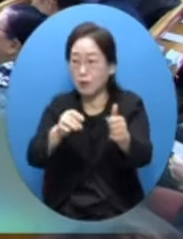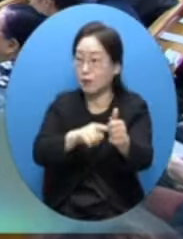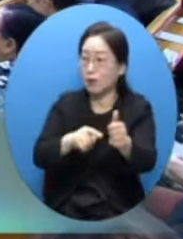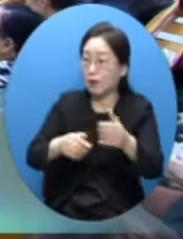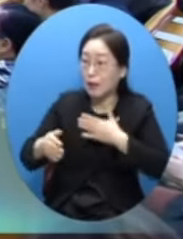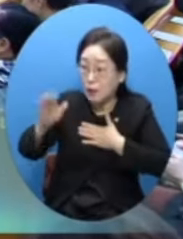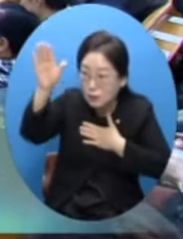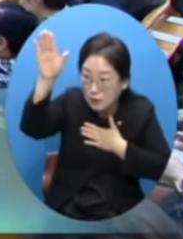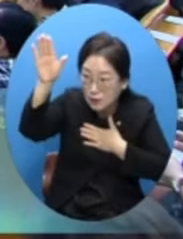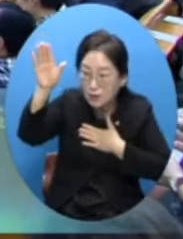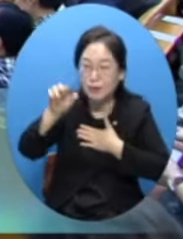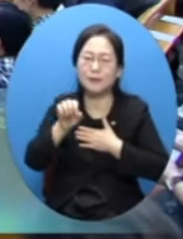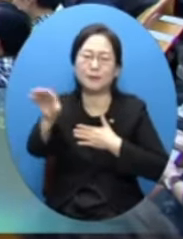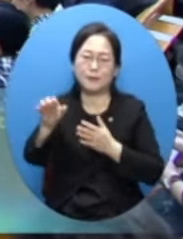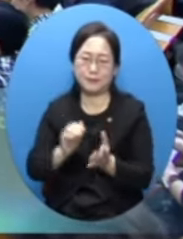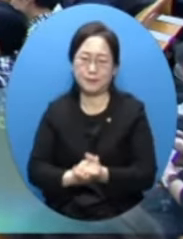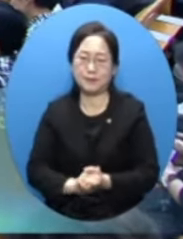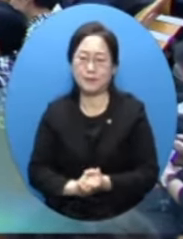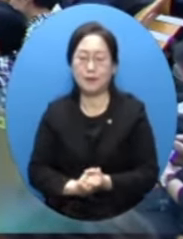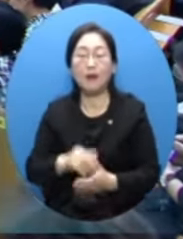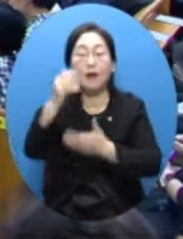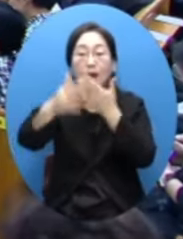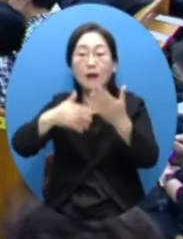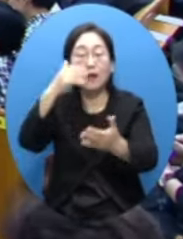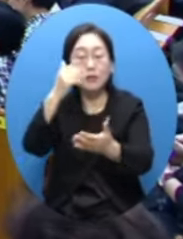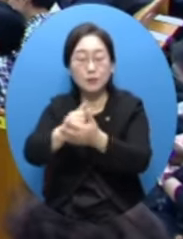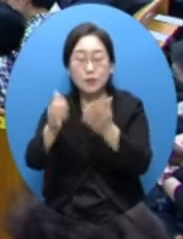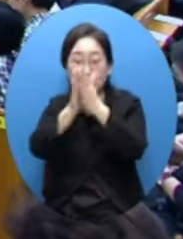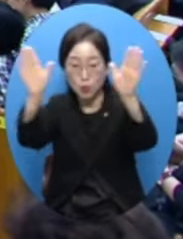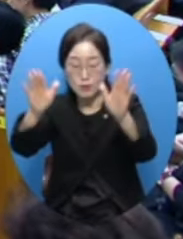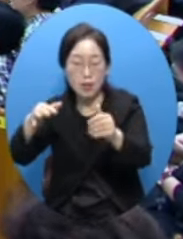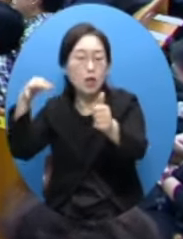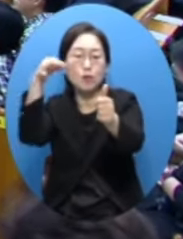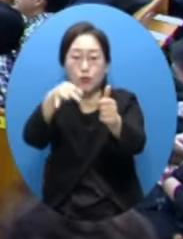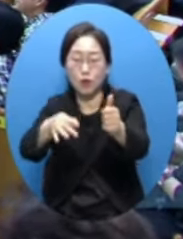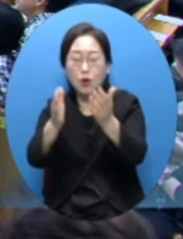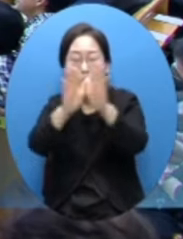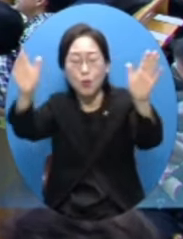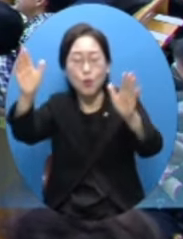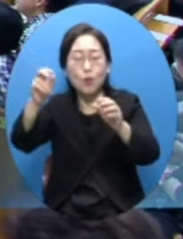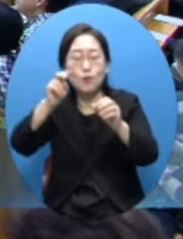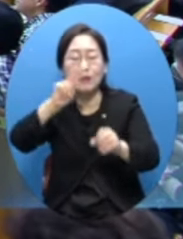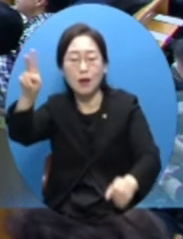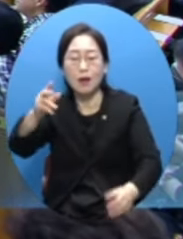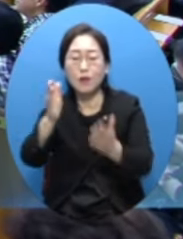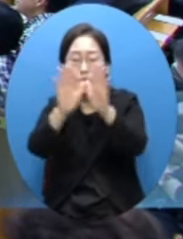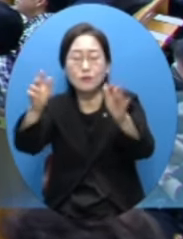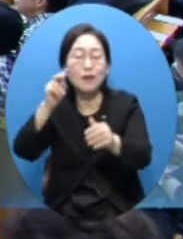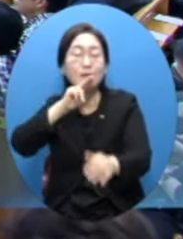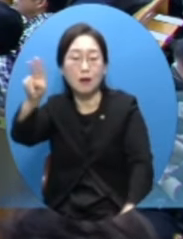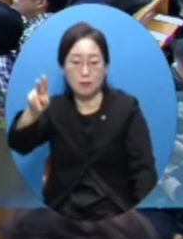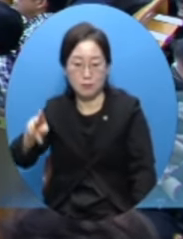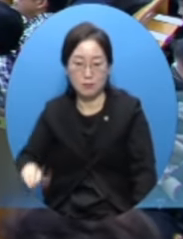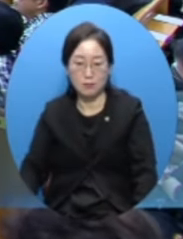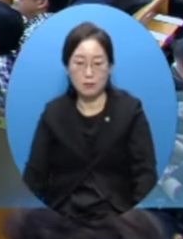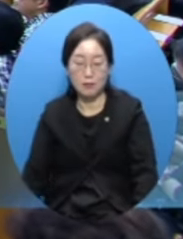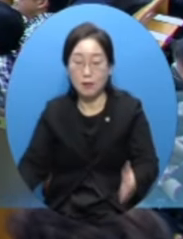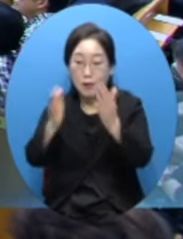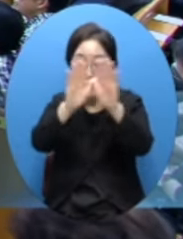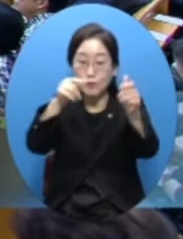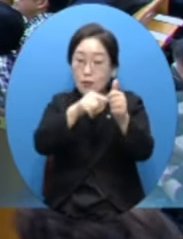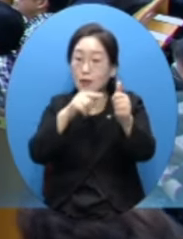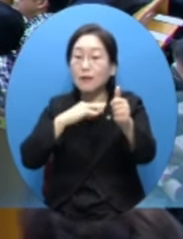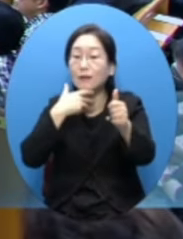여기 있나이다. 하나님이 모세를 부르셨습니다. 모세야 모세야. 모세가